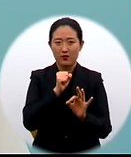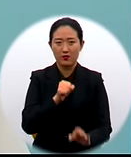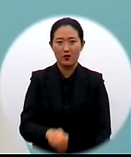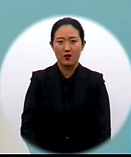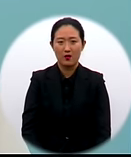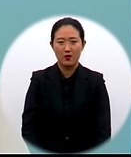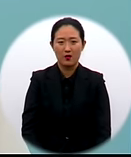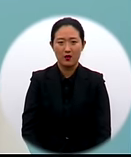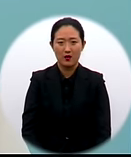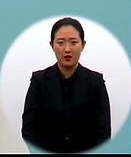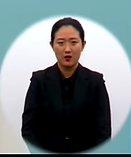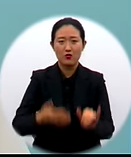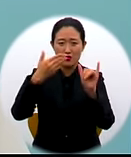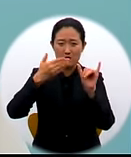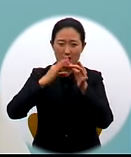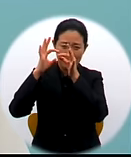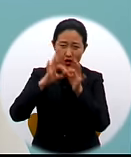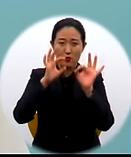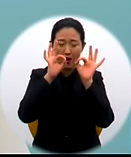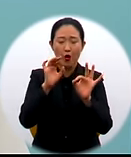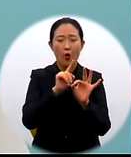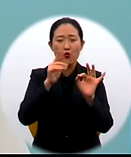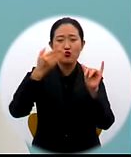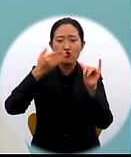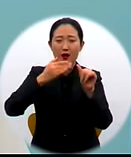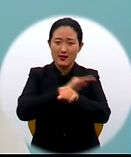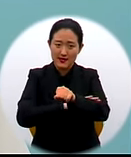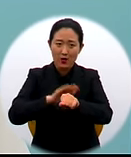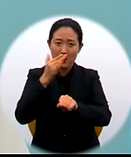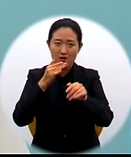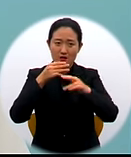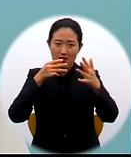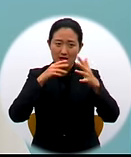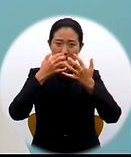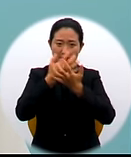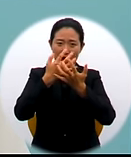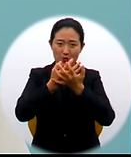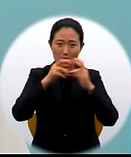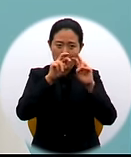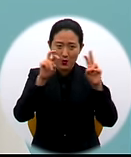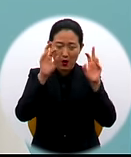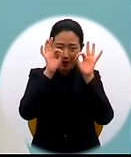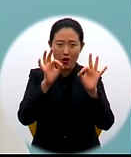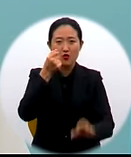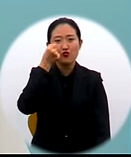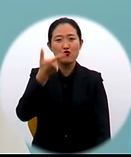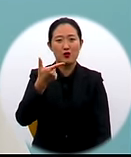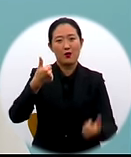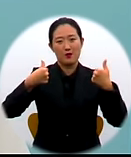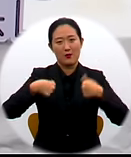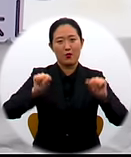컨텐츠를 해야지. 자, 지금부터 컨텐츠를 분석해봐. 유튜버 실컷 봐도 되니까 어떤 유튜버가 잘 나가는지 분석해봐. 굉장히